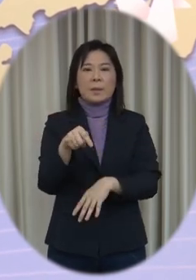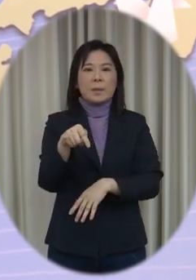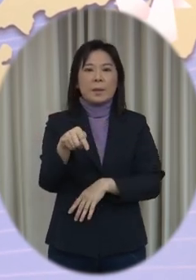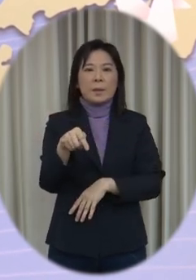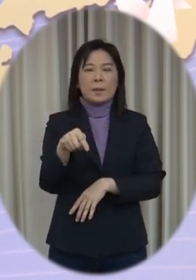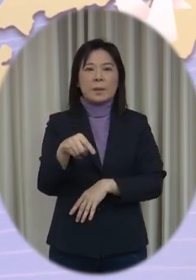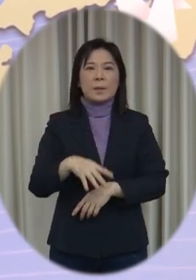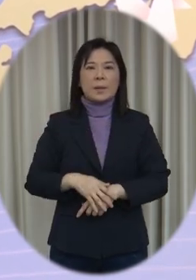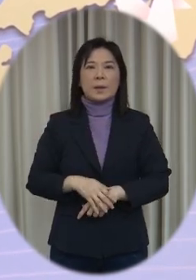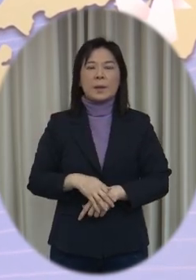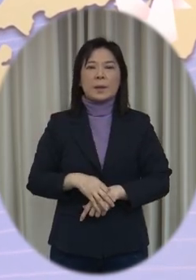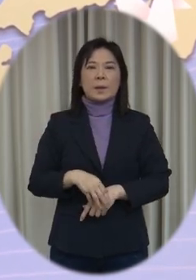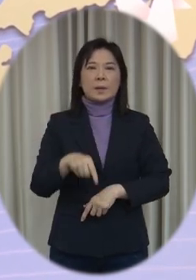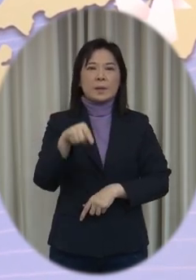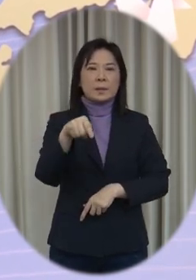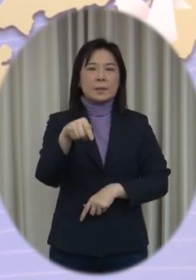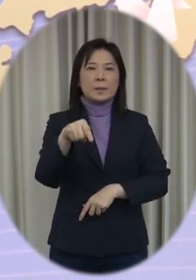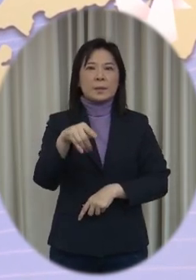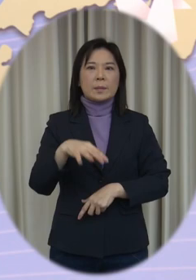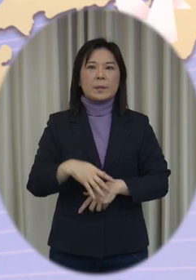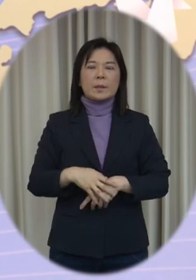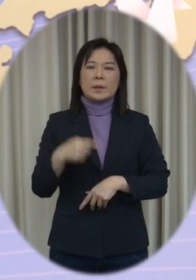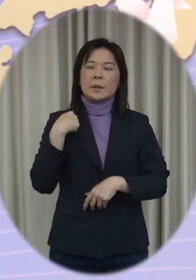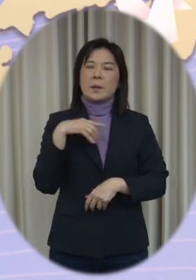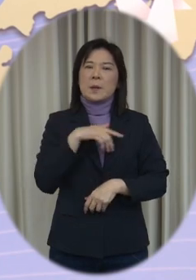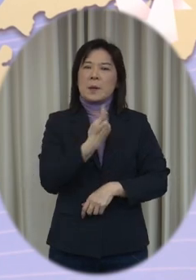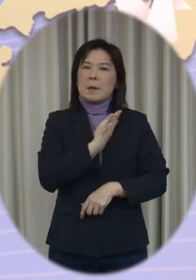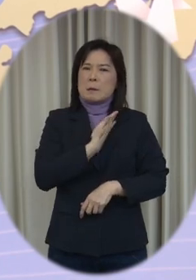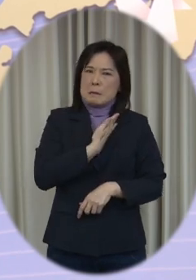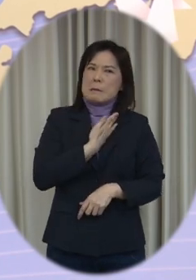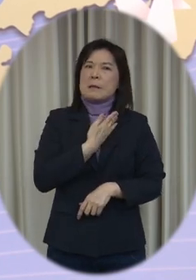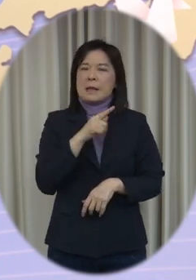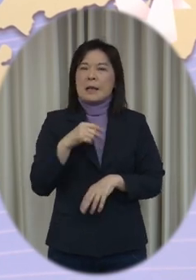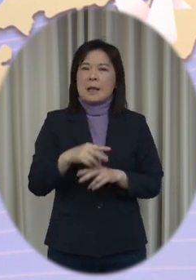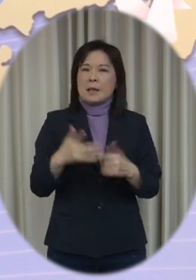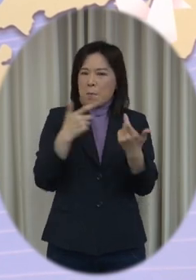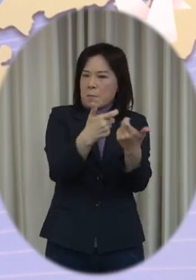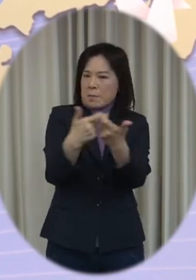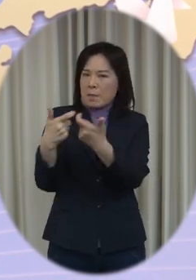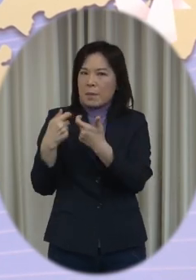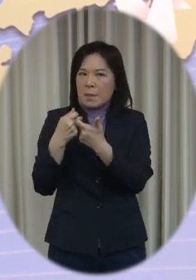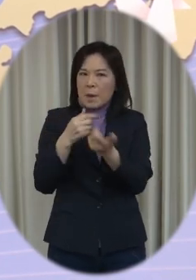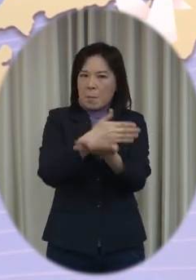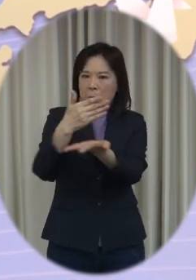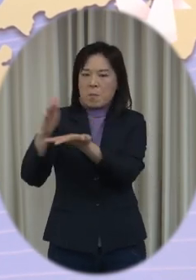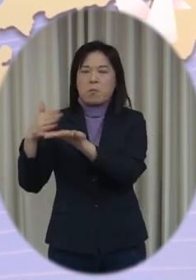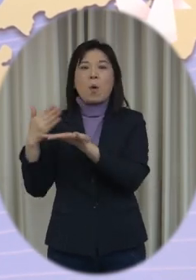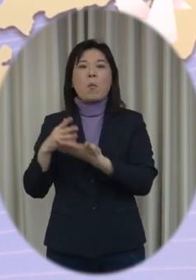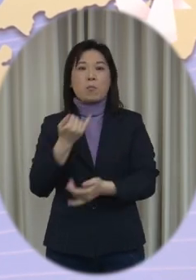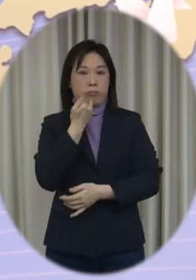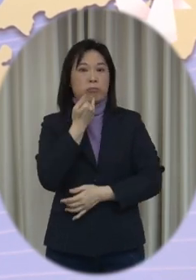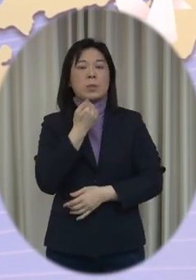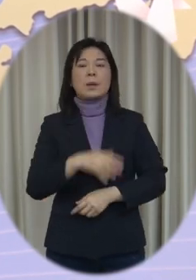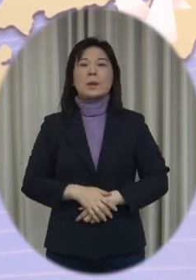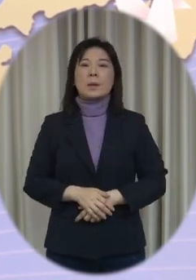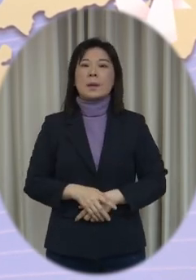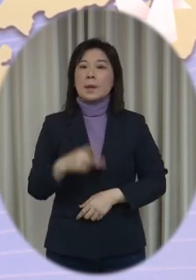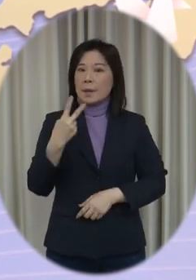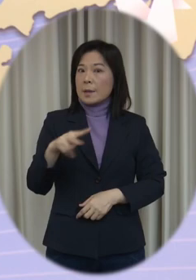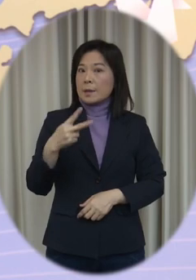怕等修个点都用的这种韧性，也同时激励了我们两边在面